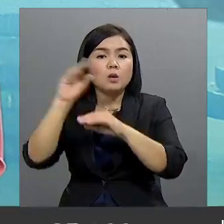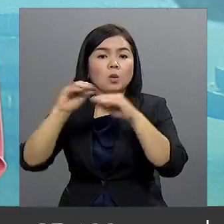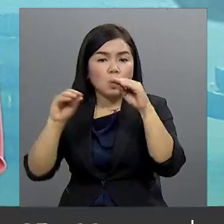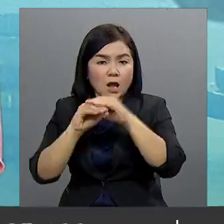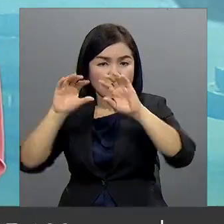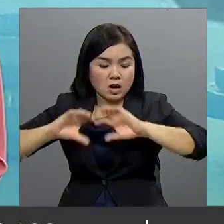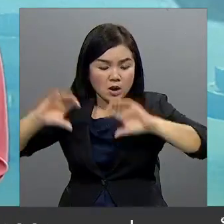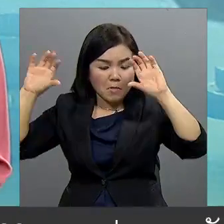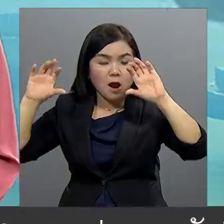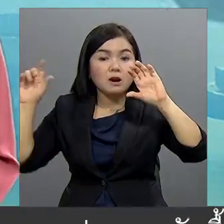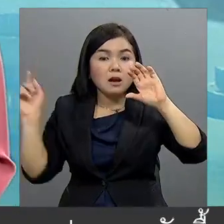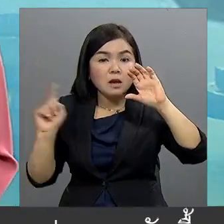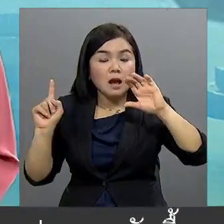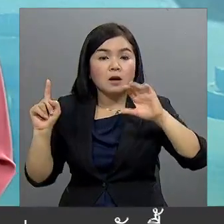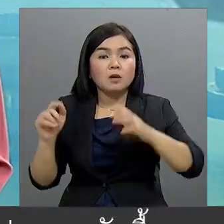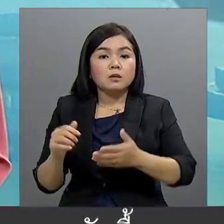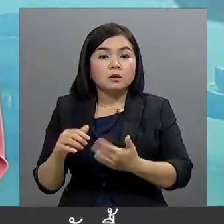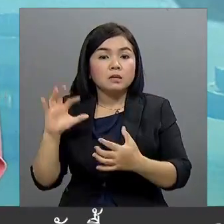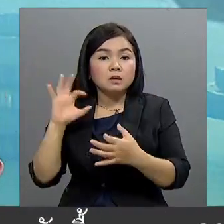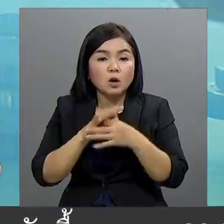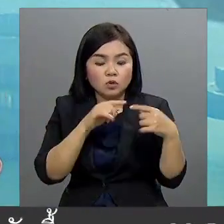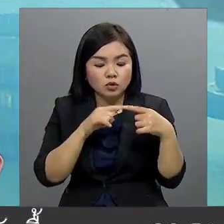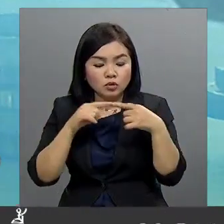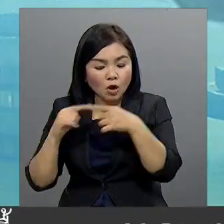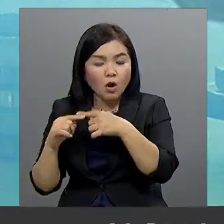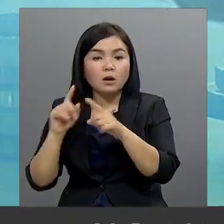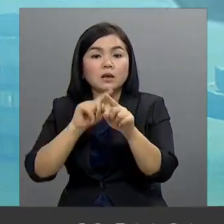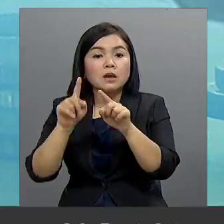์หก